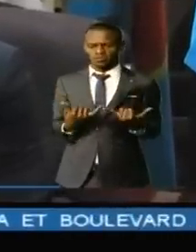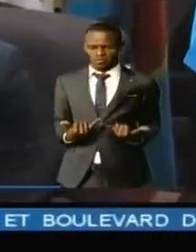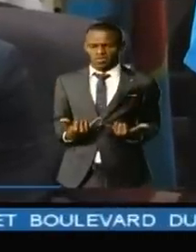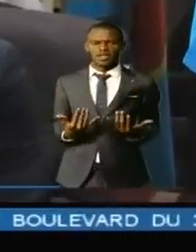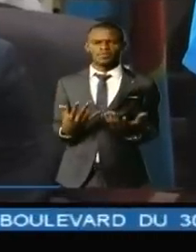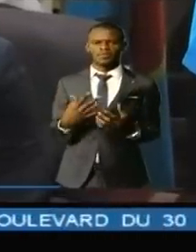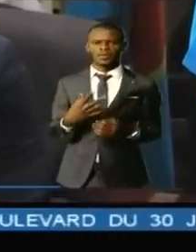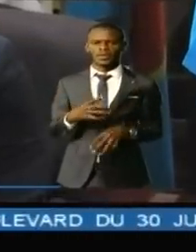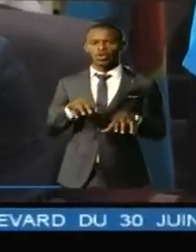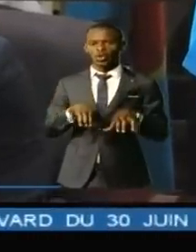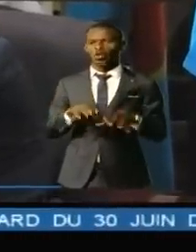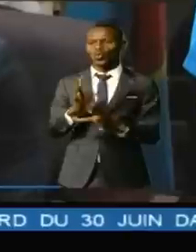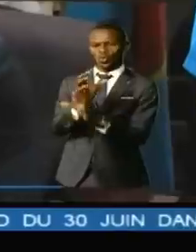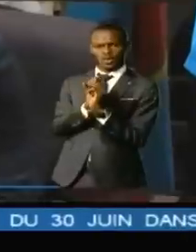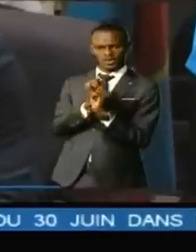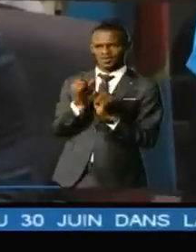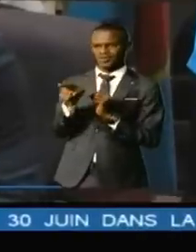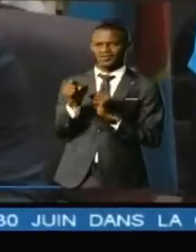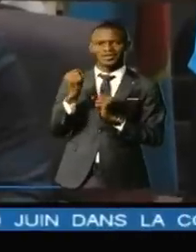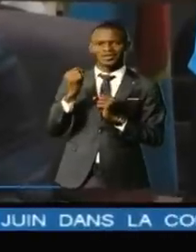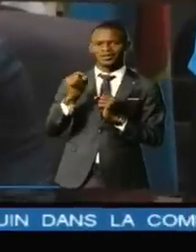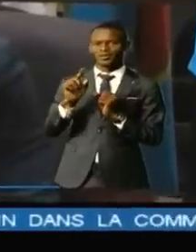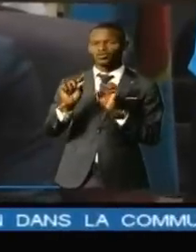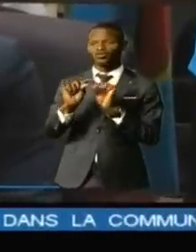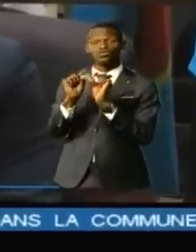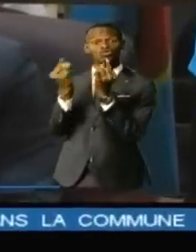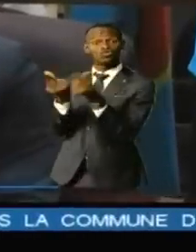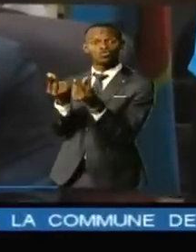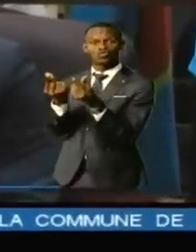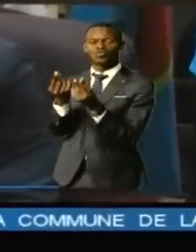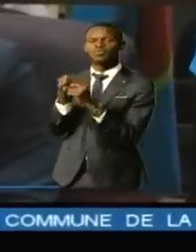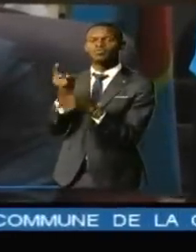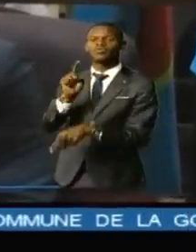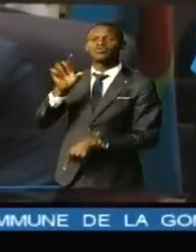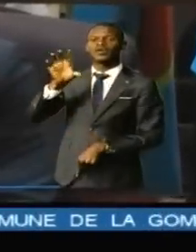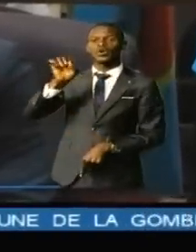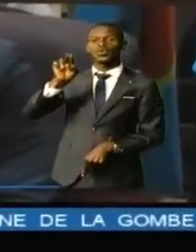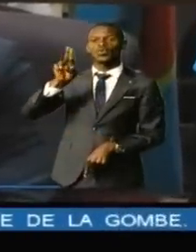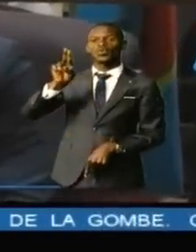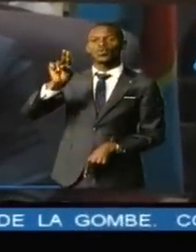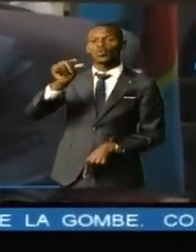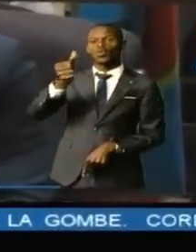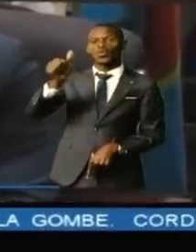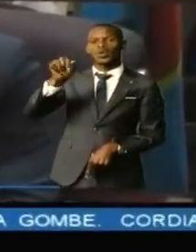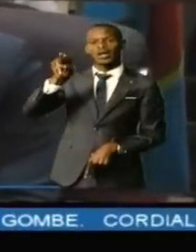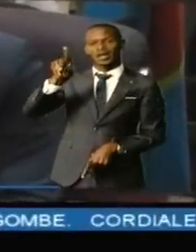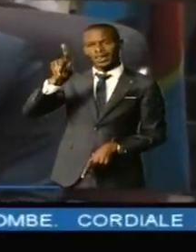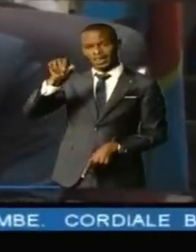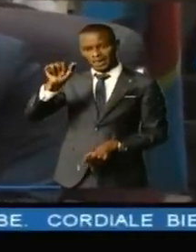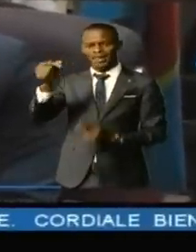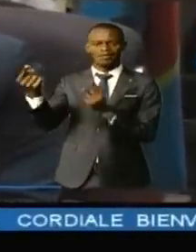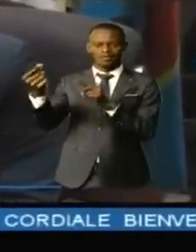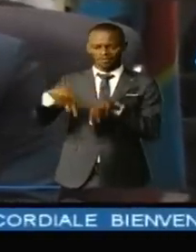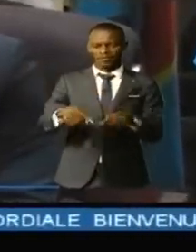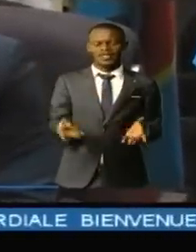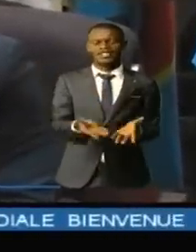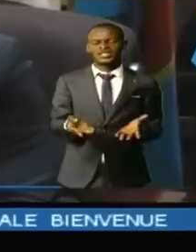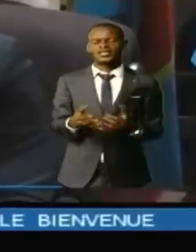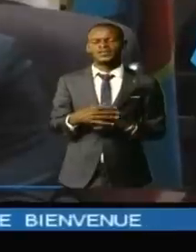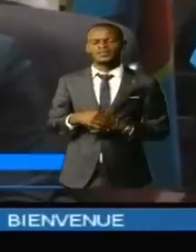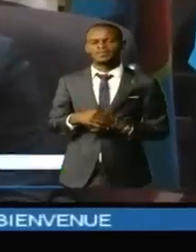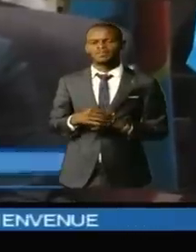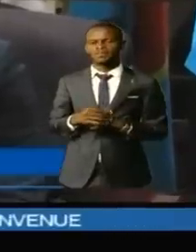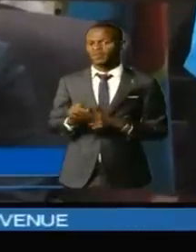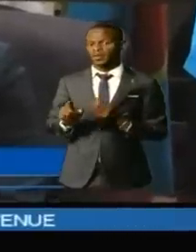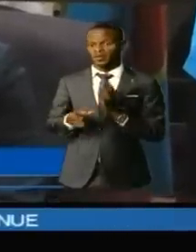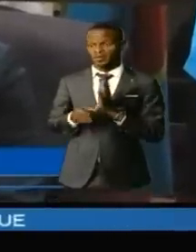chaleur l'arrivée de la délégation au plus haut niveau, conduite par le vice-premier ministre,